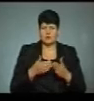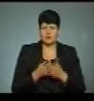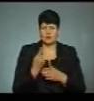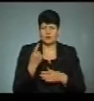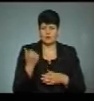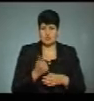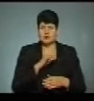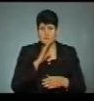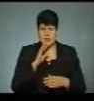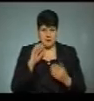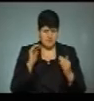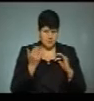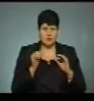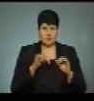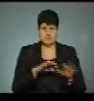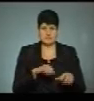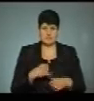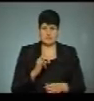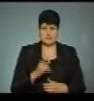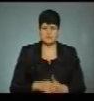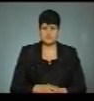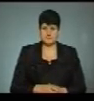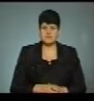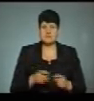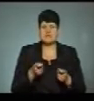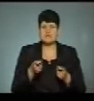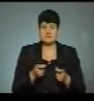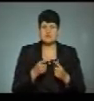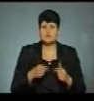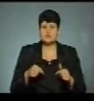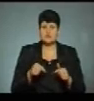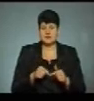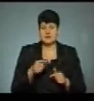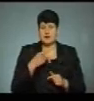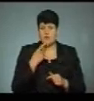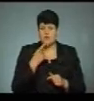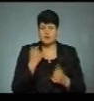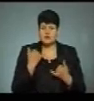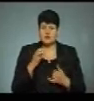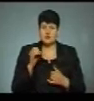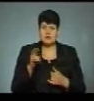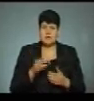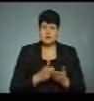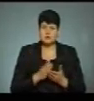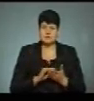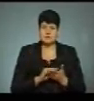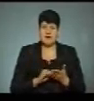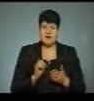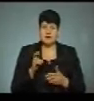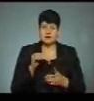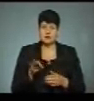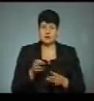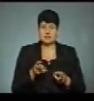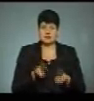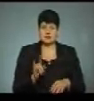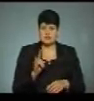мати передумає, може забрати дитину. Завідувачка відділення Наталія Бадюк каже, сьогодні соціальні служби склали акт про залишену дитину